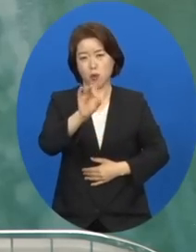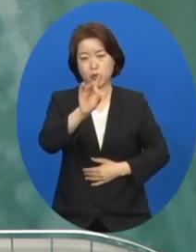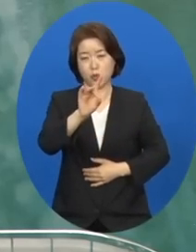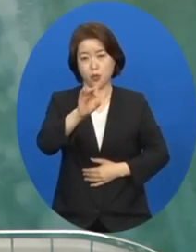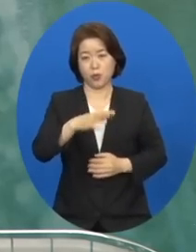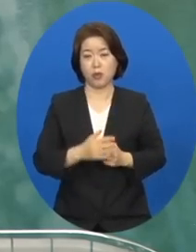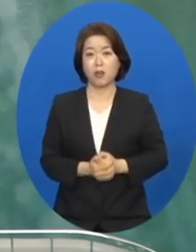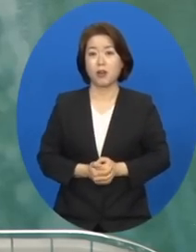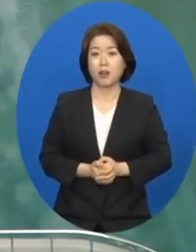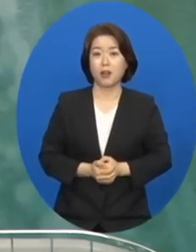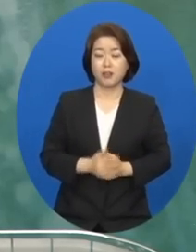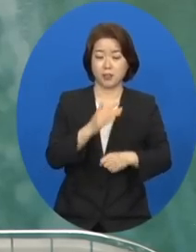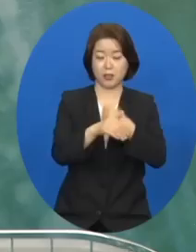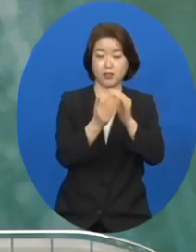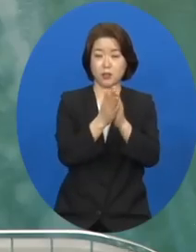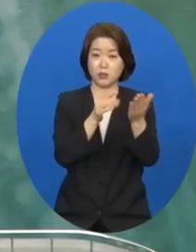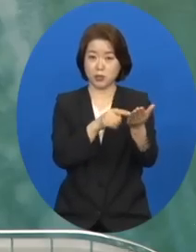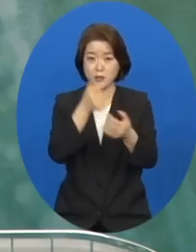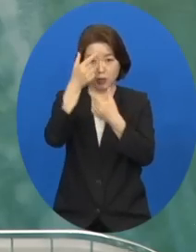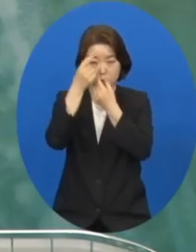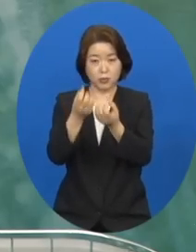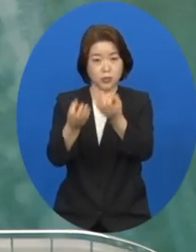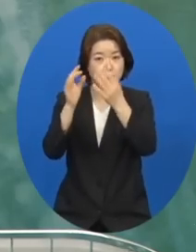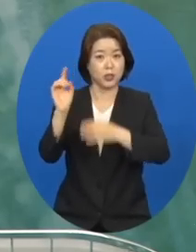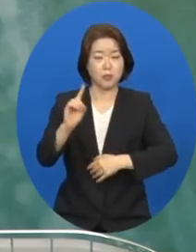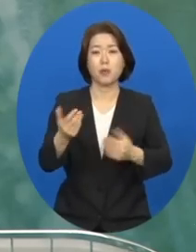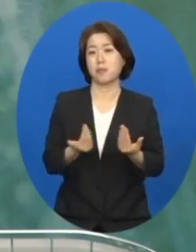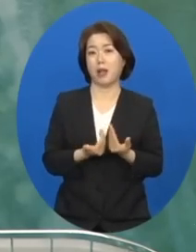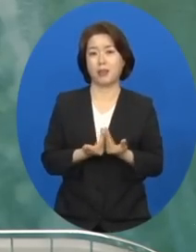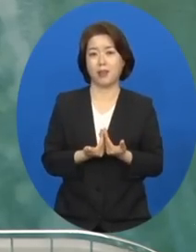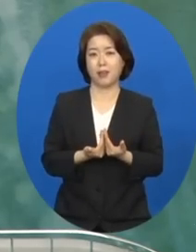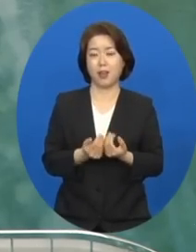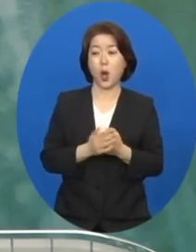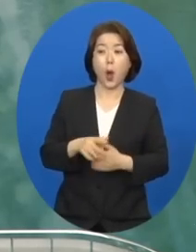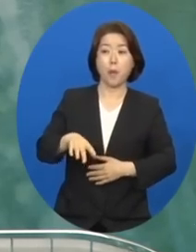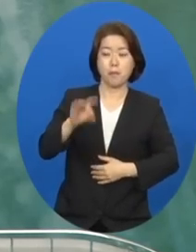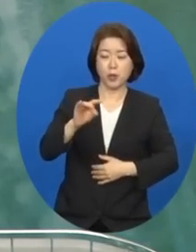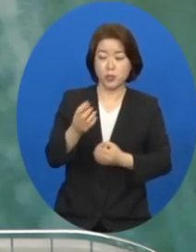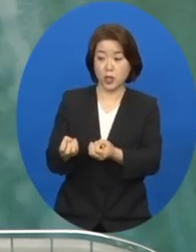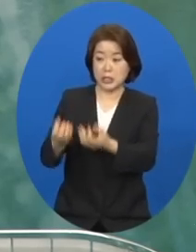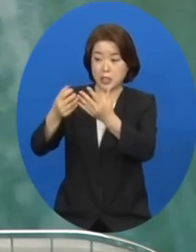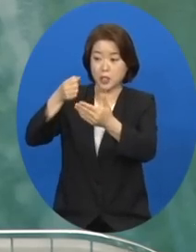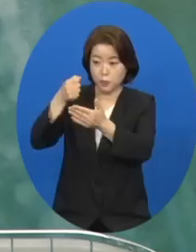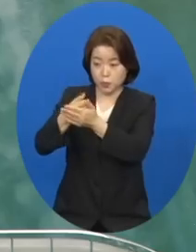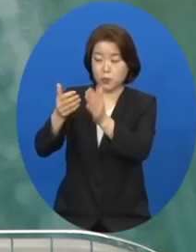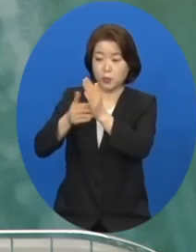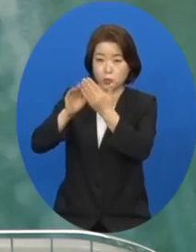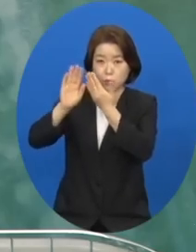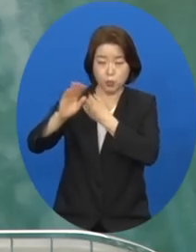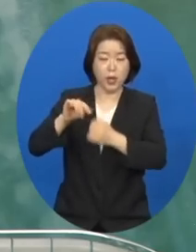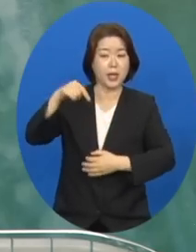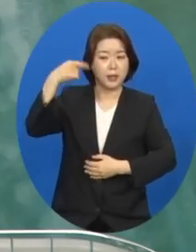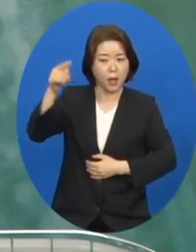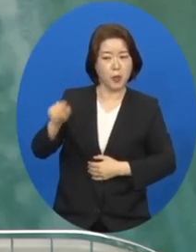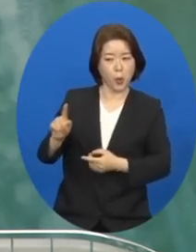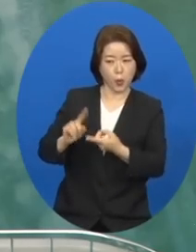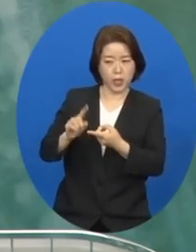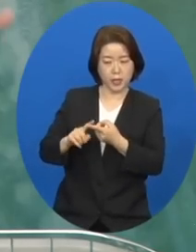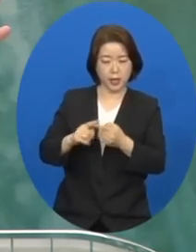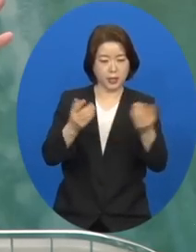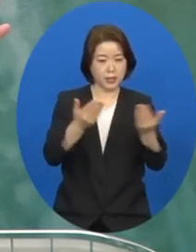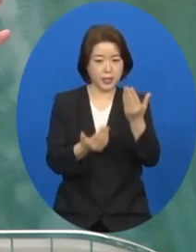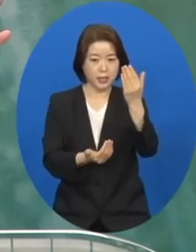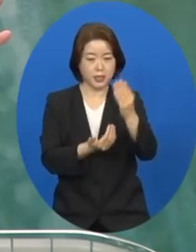것인데 성경은 그렇지 않습니다 반대입니다 먼저 절기가 정해지고 그 다음에 거기에 대한 사건이